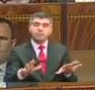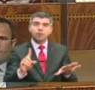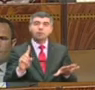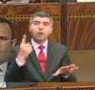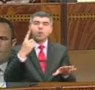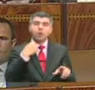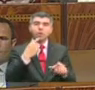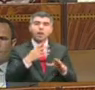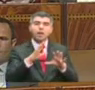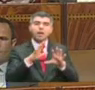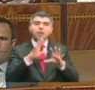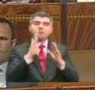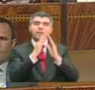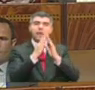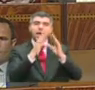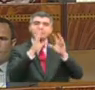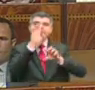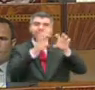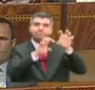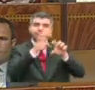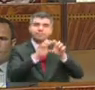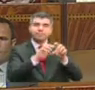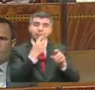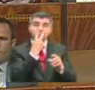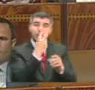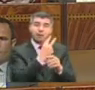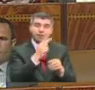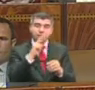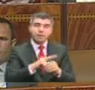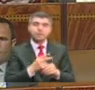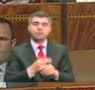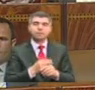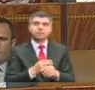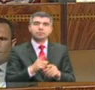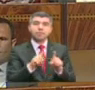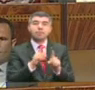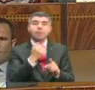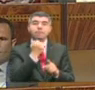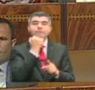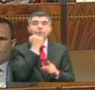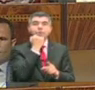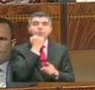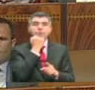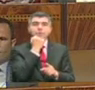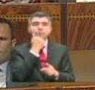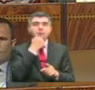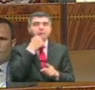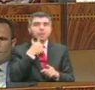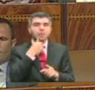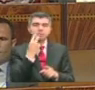سكان الصفيح، لترون بأعينكم الخروقات التي